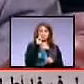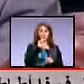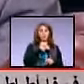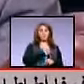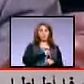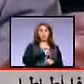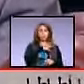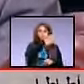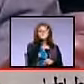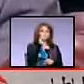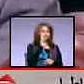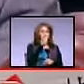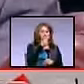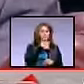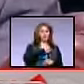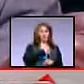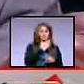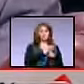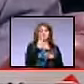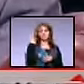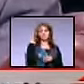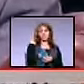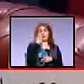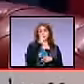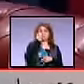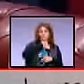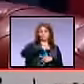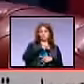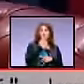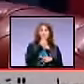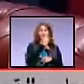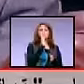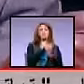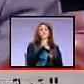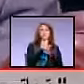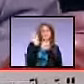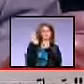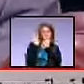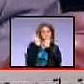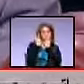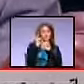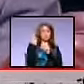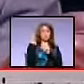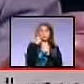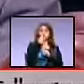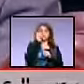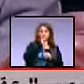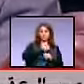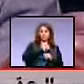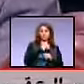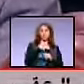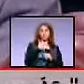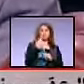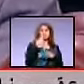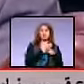تعرض لتلفيق تهمه من ضابط لفق له اتهام وتحولت الى ضحيه. مظبوط. والمشاهد